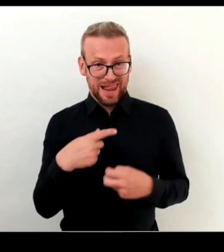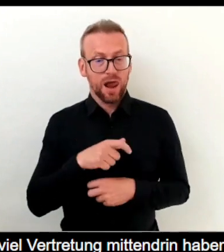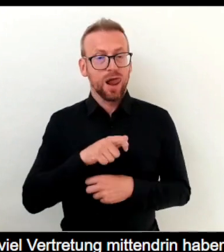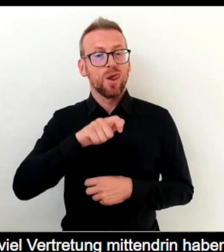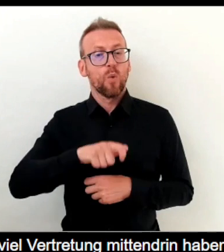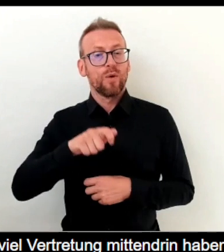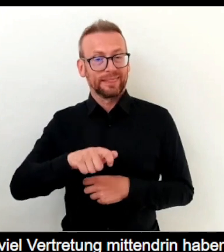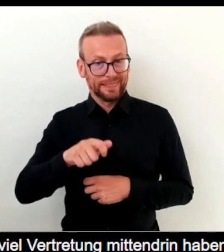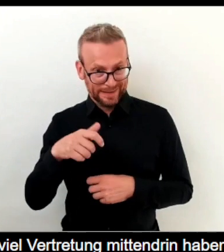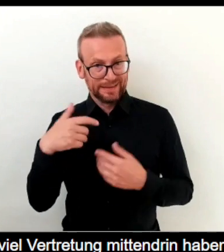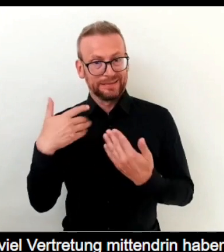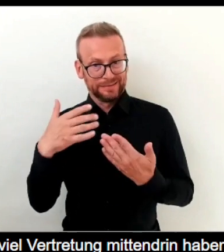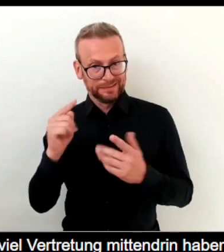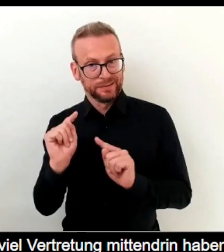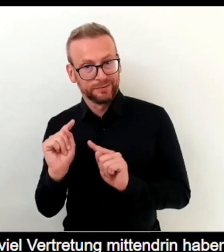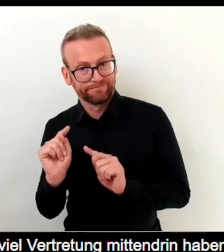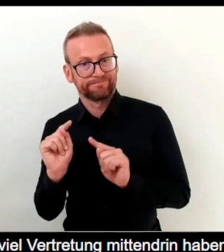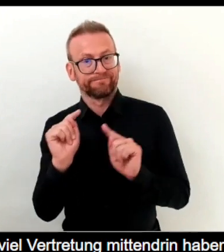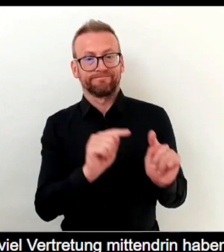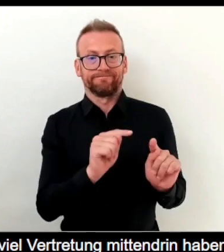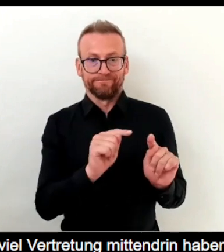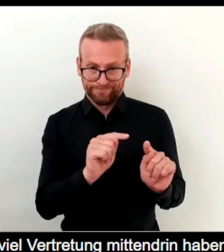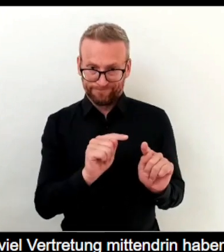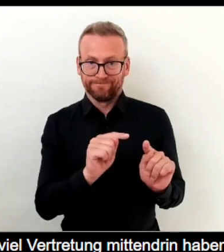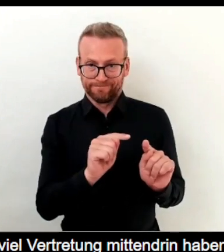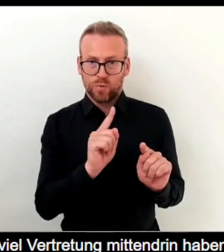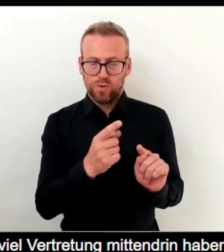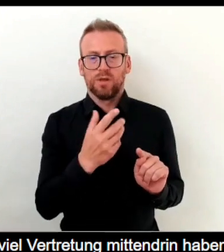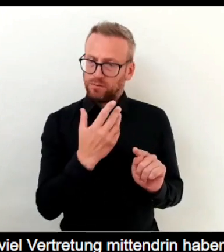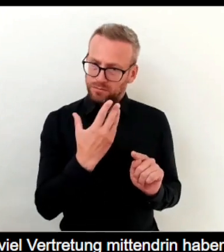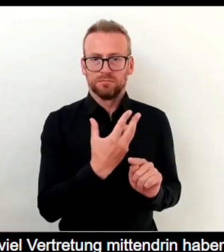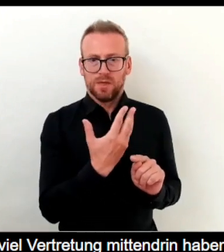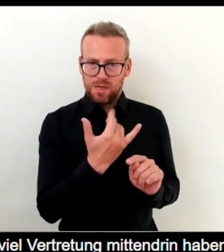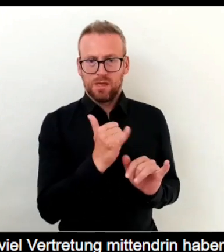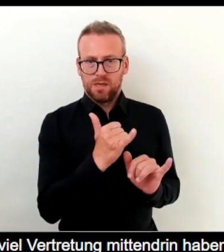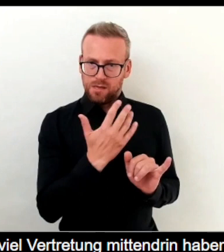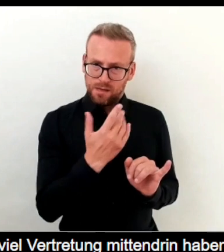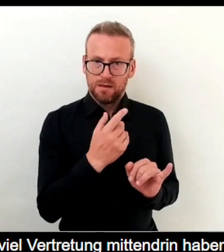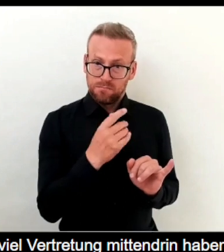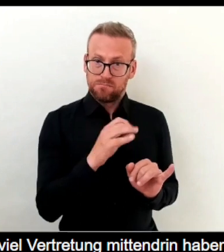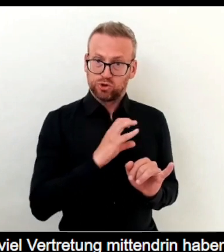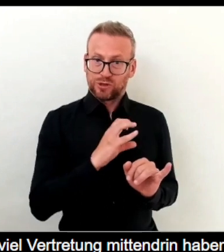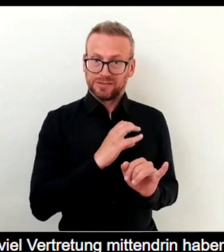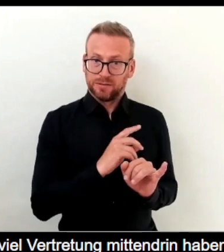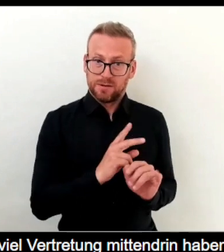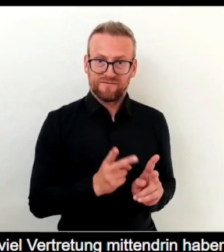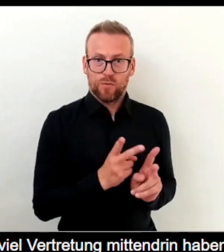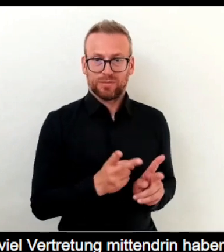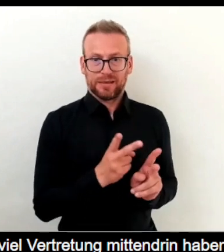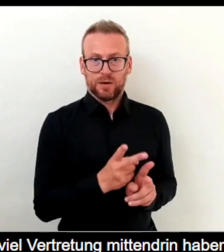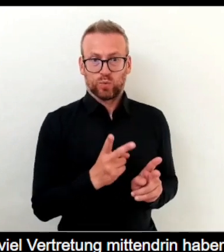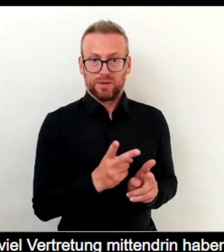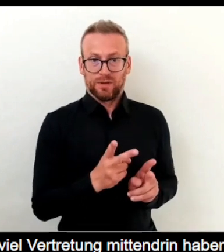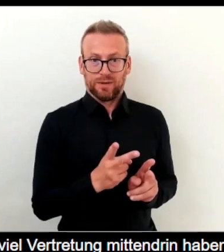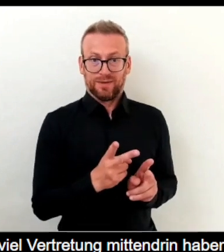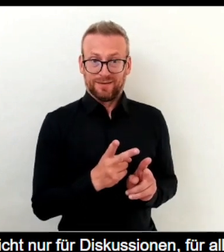Nordeuropa, sehr stark nach Nordeuropa. Gibt sich aufgrund der Struktur, es gibt ja auch keine Bayern als Bundesminister oder Bundesministerin. Wir spielen